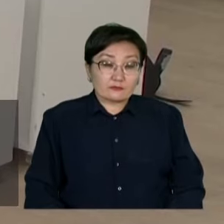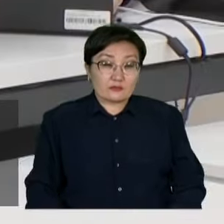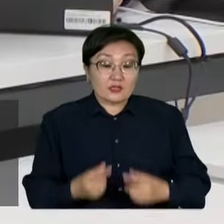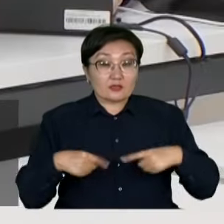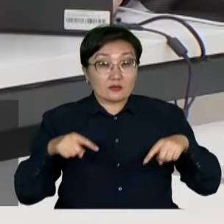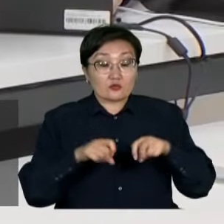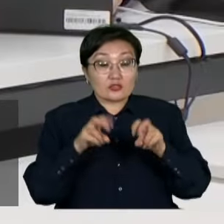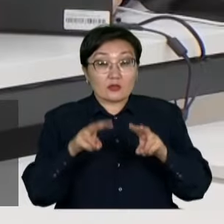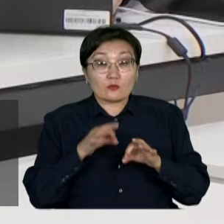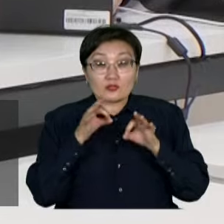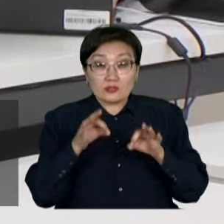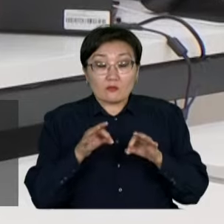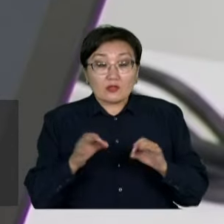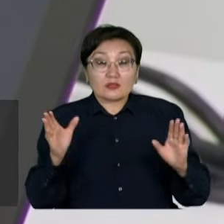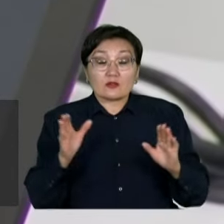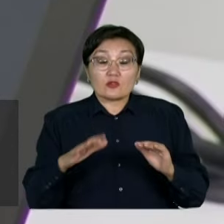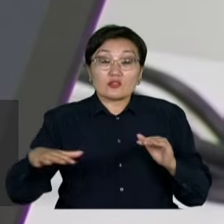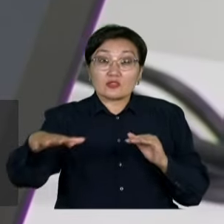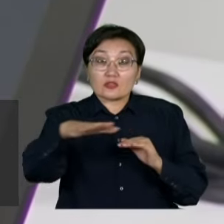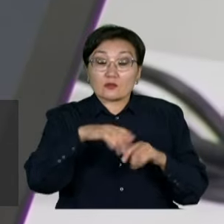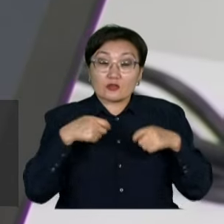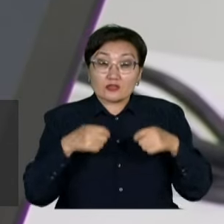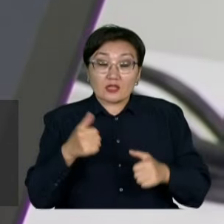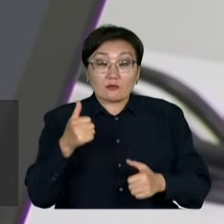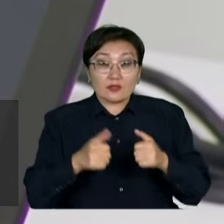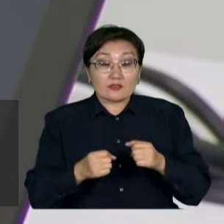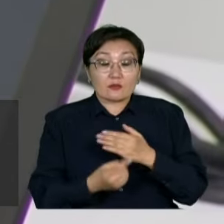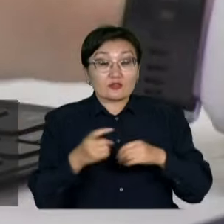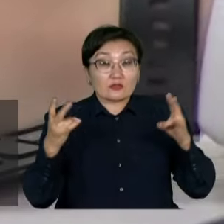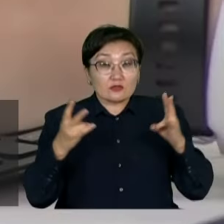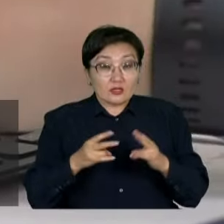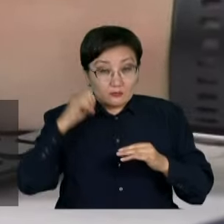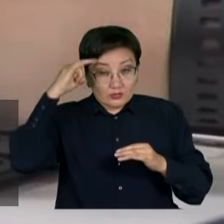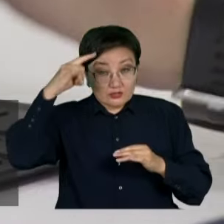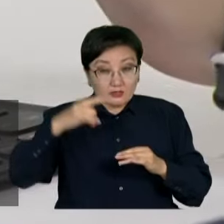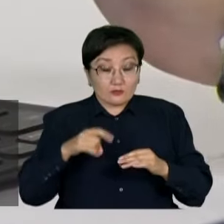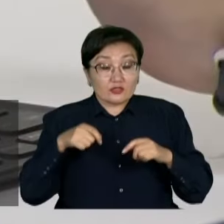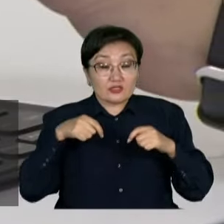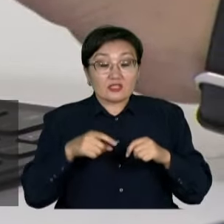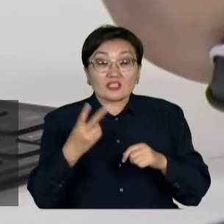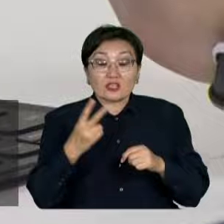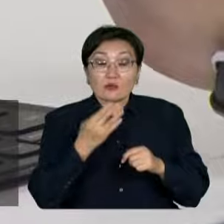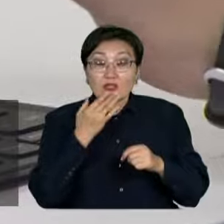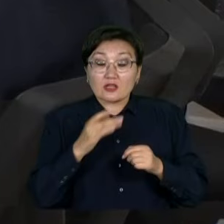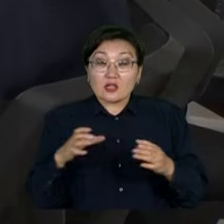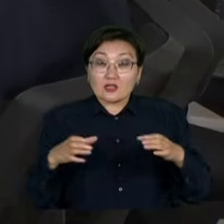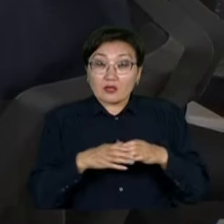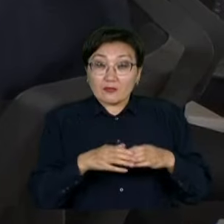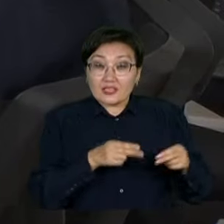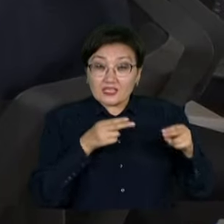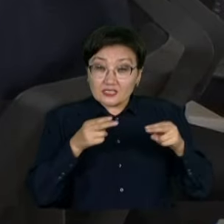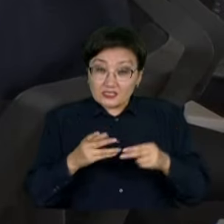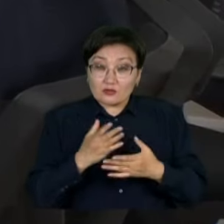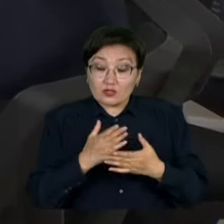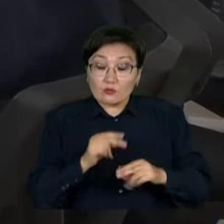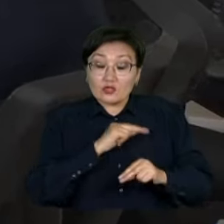Агенттік өкілінің айтуынша, әуе нарығында да бәсекелестік пайда болу керек. Қазір Қазақстан нарығына екі шетелдік компания кіріп жатыр екен.